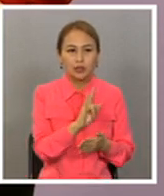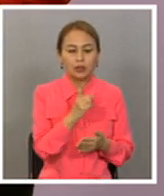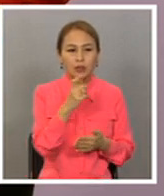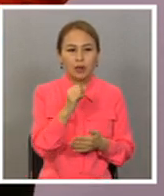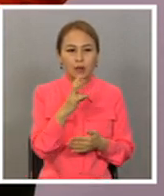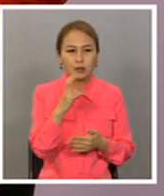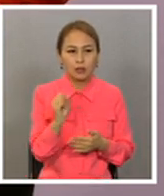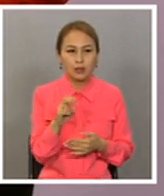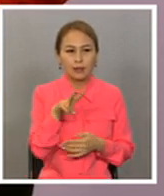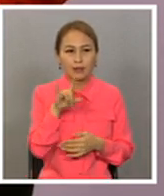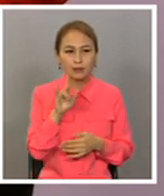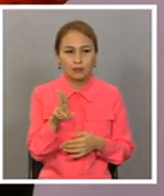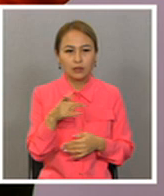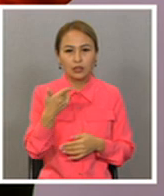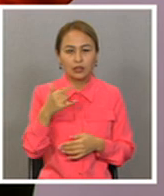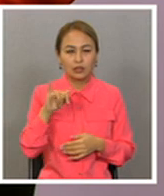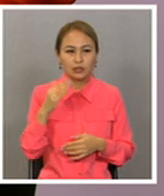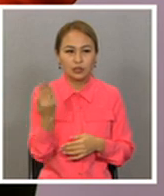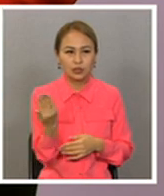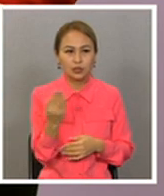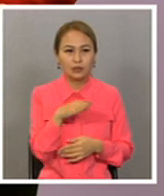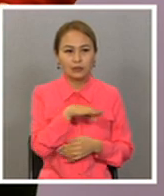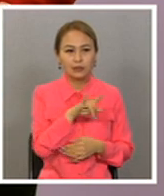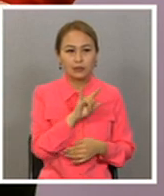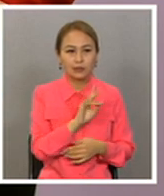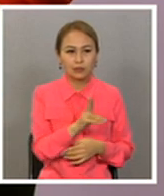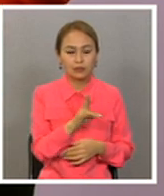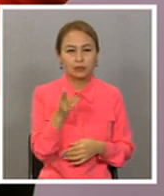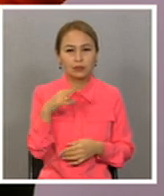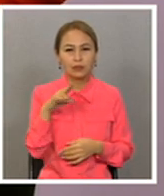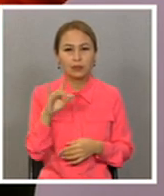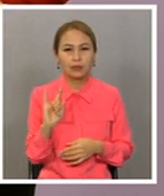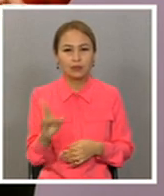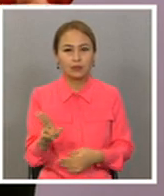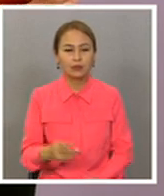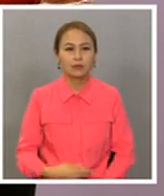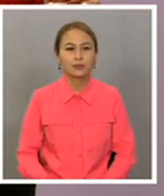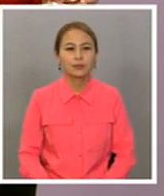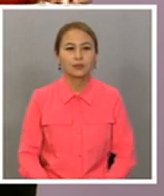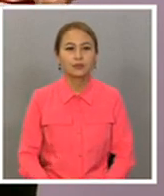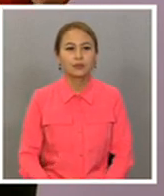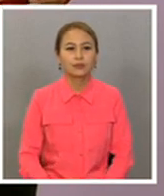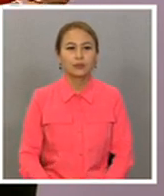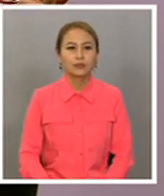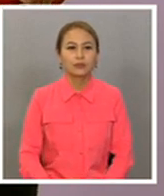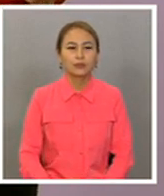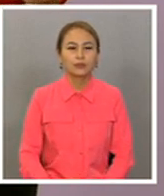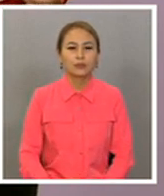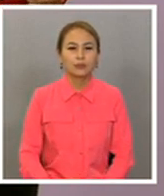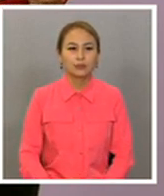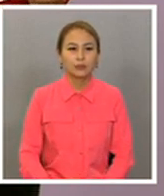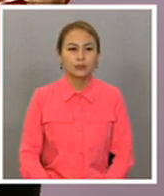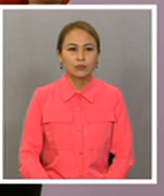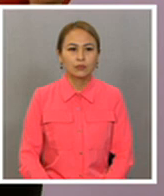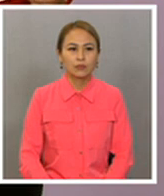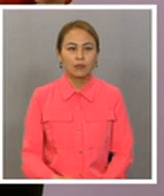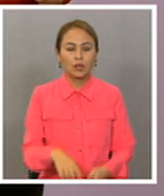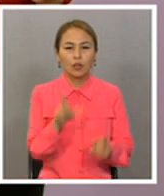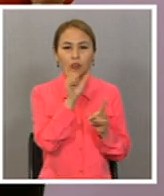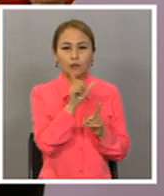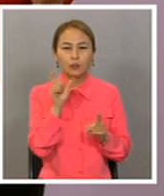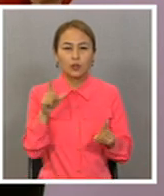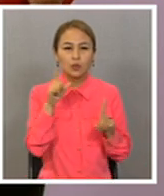хана, лық, ғыш, тық, дық. Балалар, түбір сіздерге